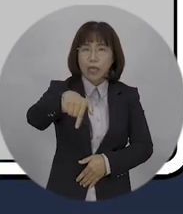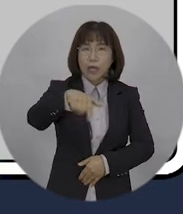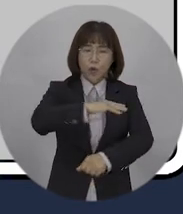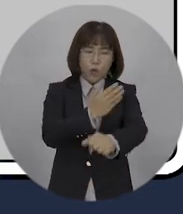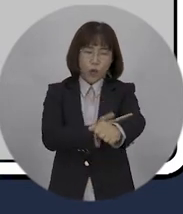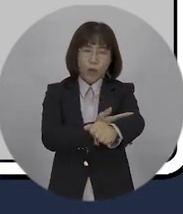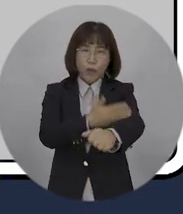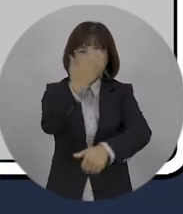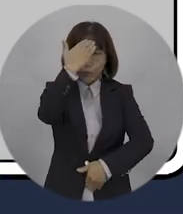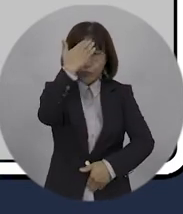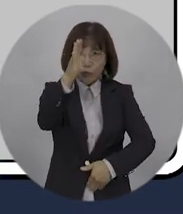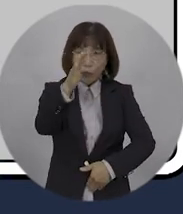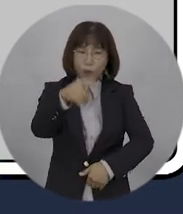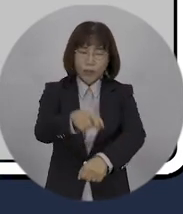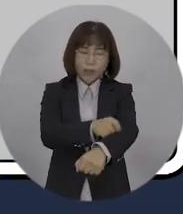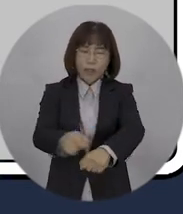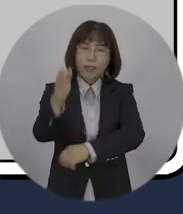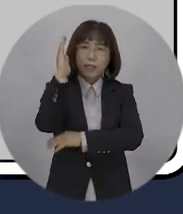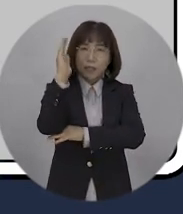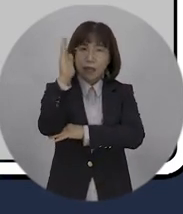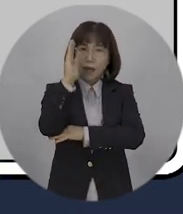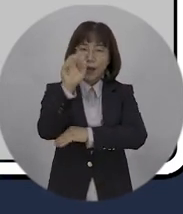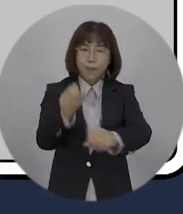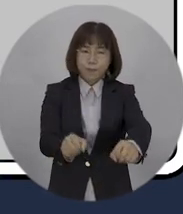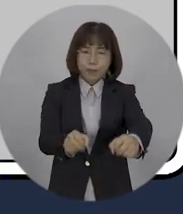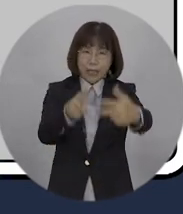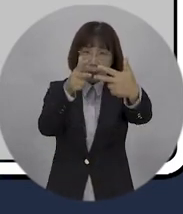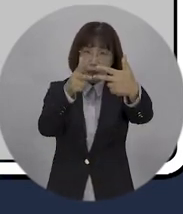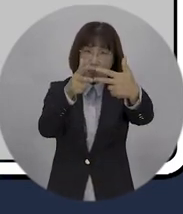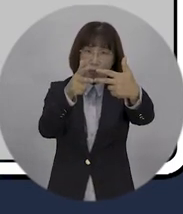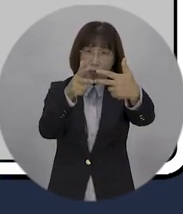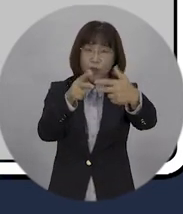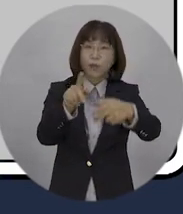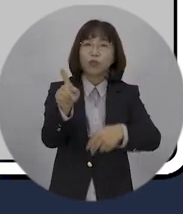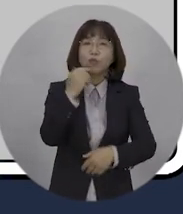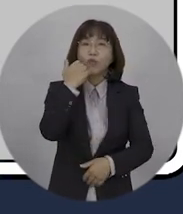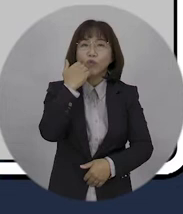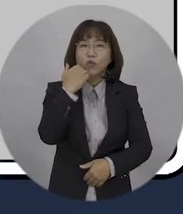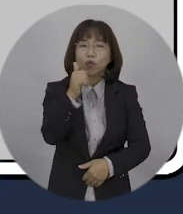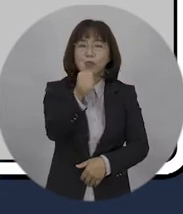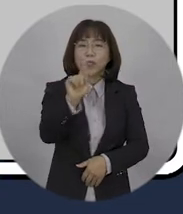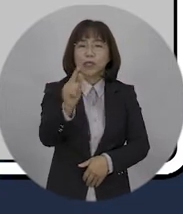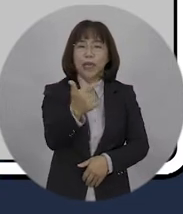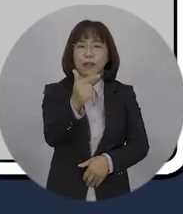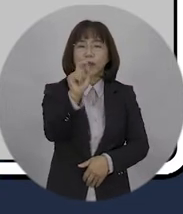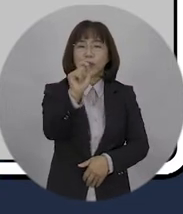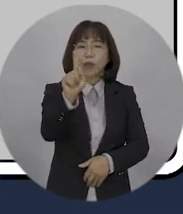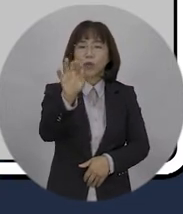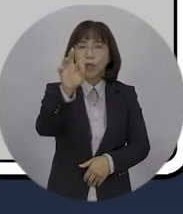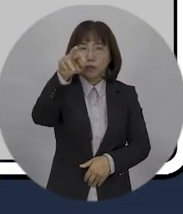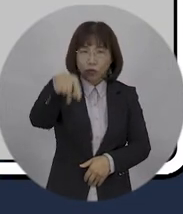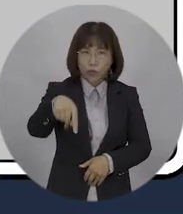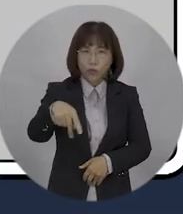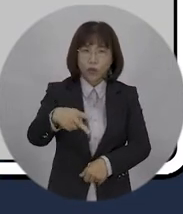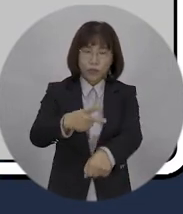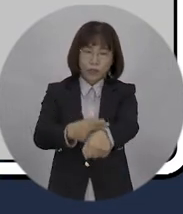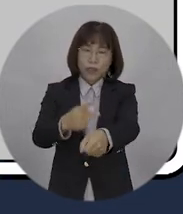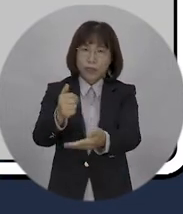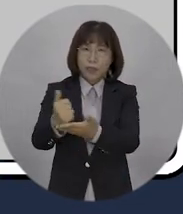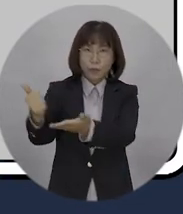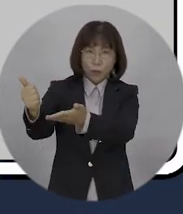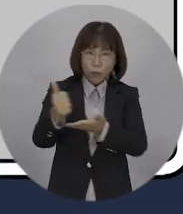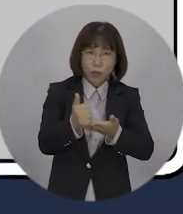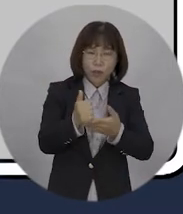비대면 으로 진행됩니다 한국 저작권 위원회 한광수 전문강사의 강의로 진행되는 강좌는 오는